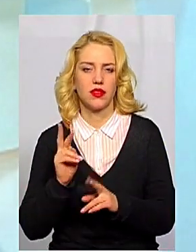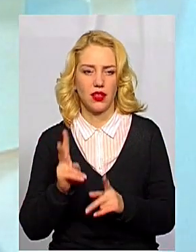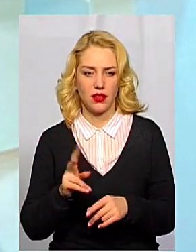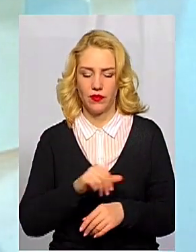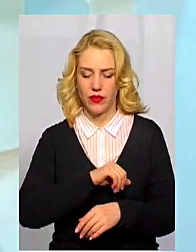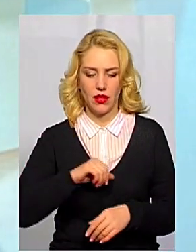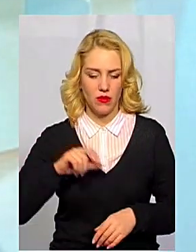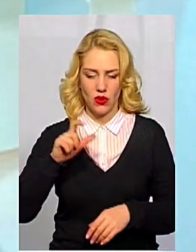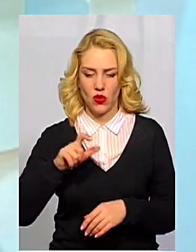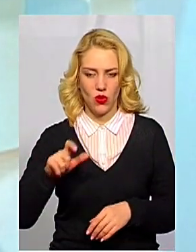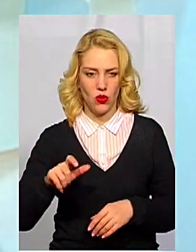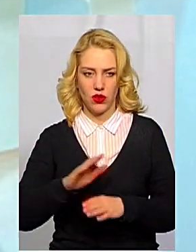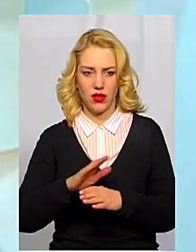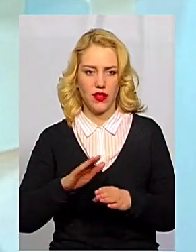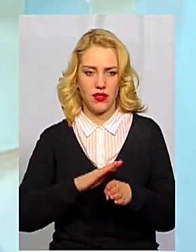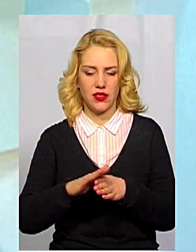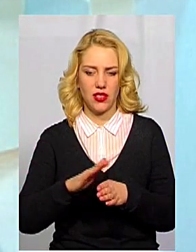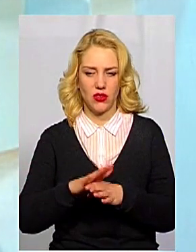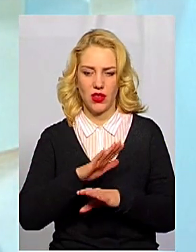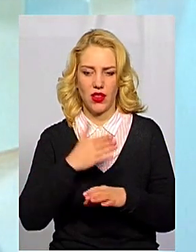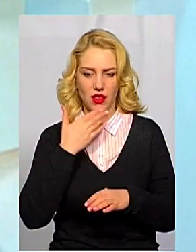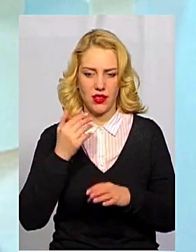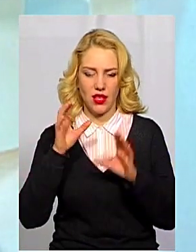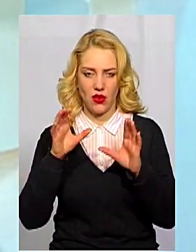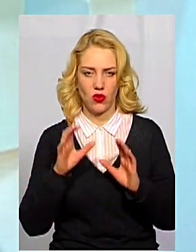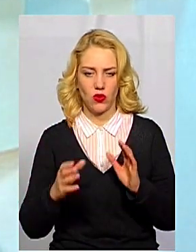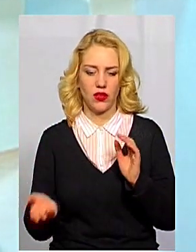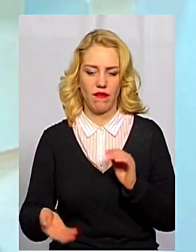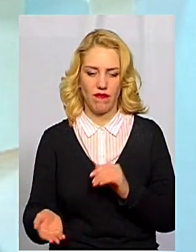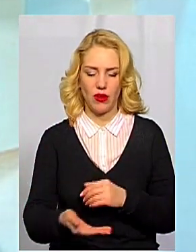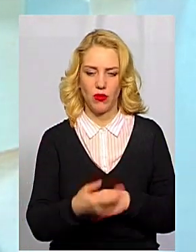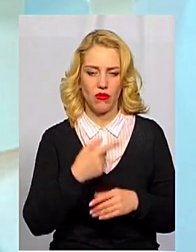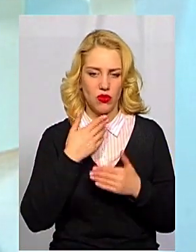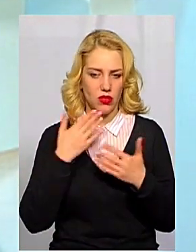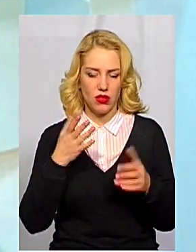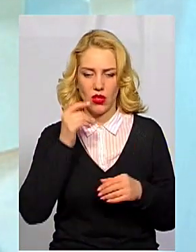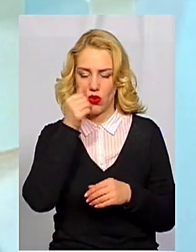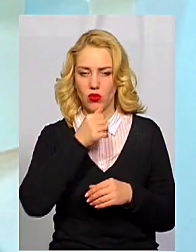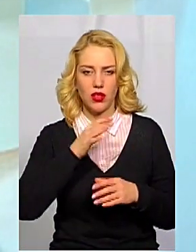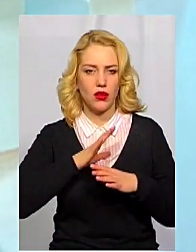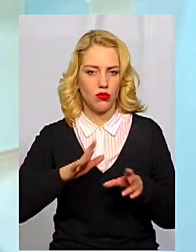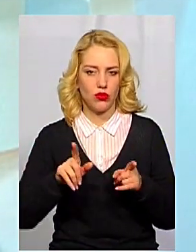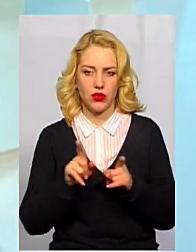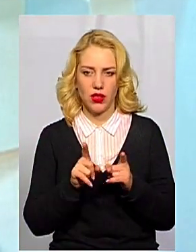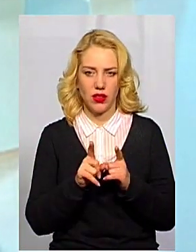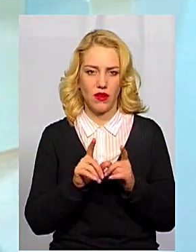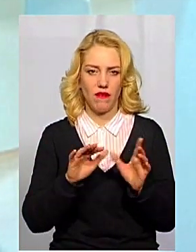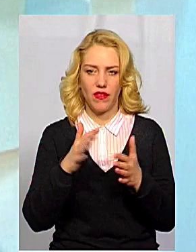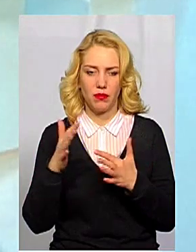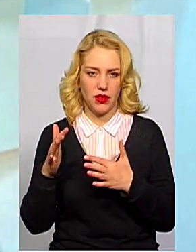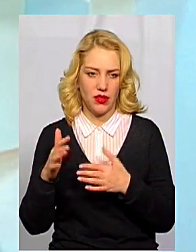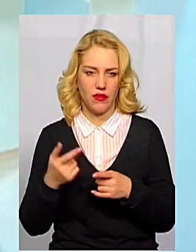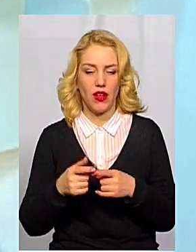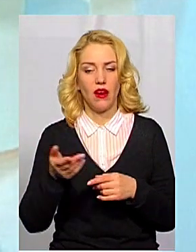не здійснюють незаконних рубок. У нас за останні роки не було таких от виявлено випадків кричущих. Раніше колись там,